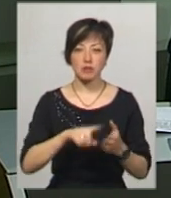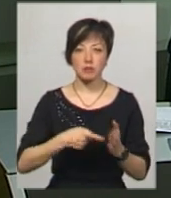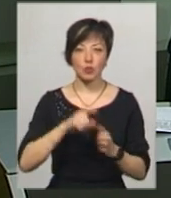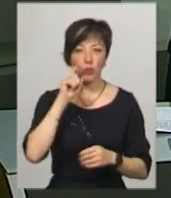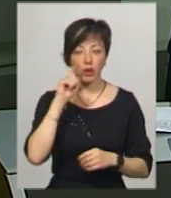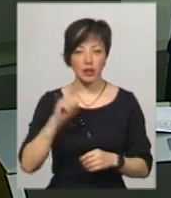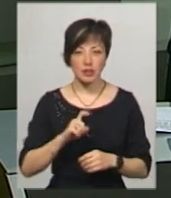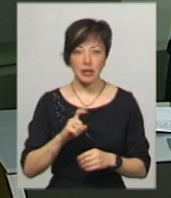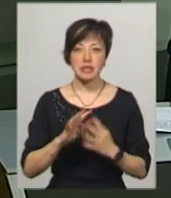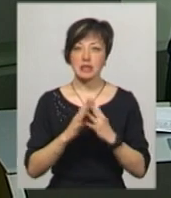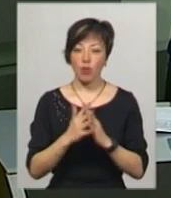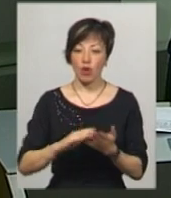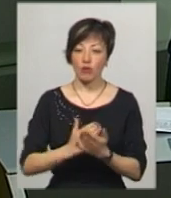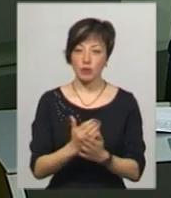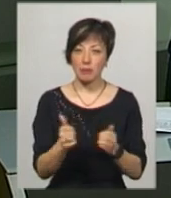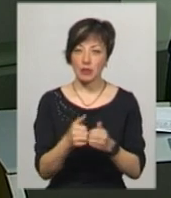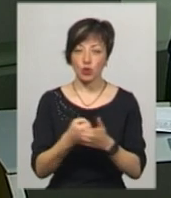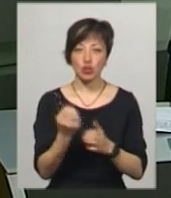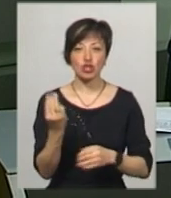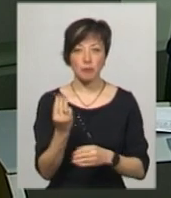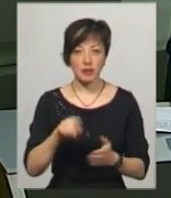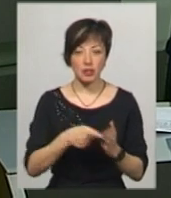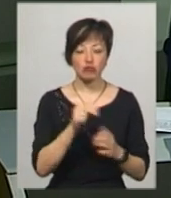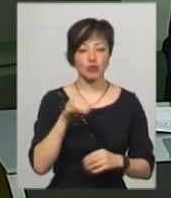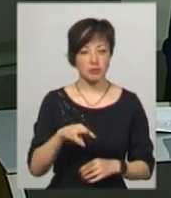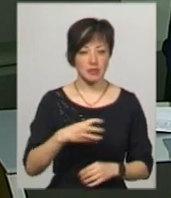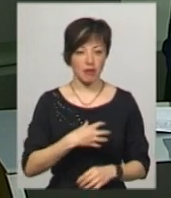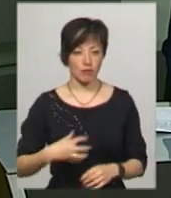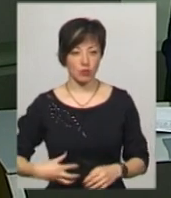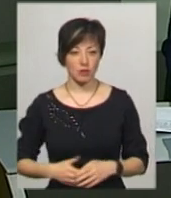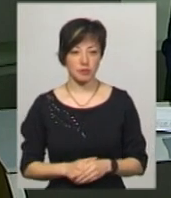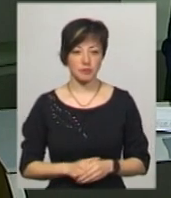Анна Сіра, село географічно ближче до Шепетівки, аніж до Славути.